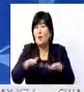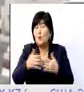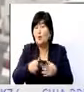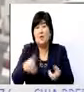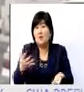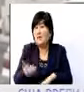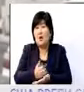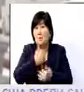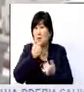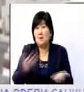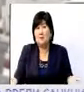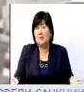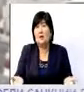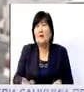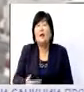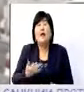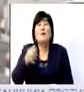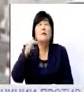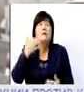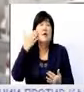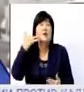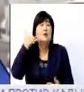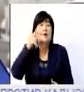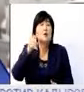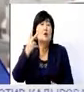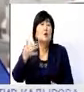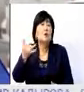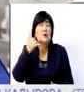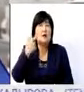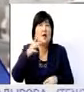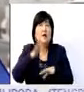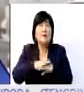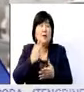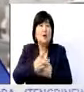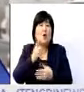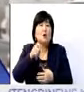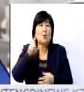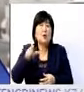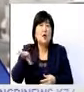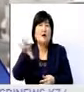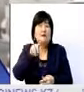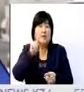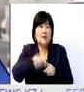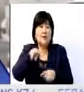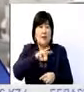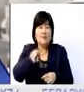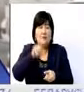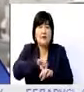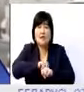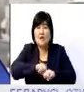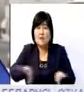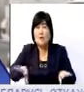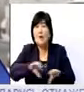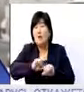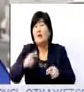обнаружили. В момент, когда неизвестный позвонил на пульт 102, в здании Казкоммерцбанка находилось около 100 человек. Все они за несколько минут были эвакуированы